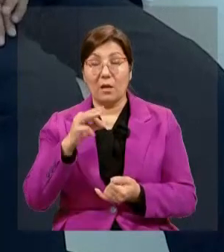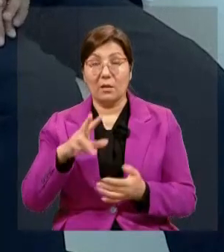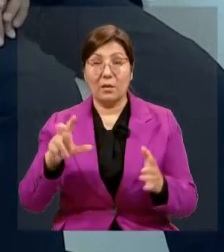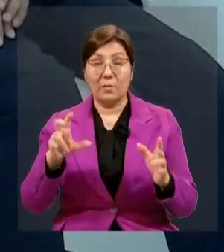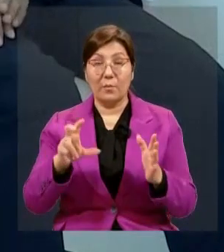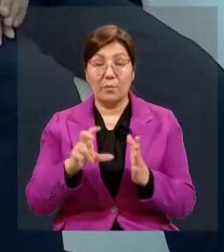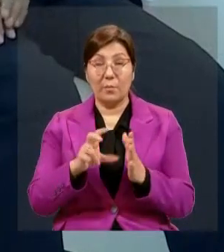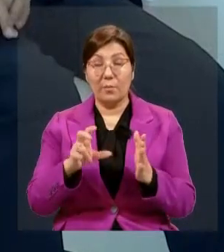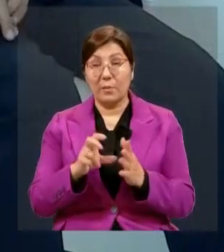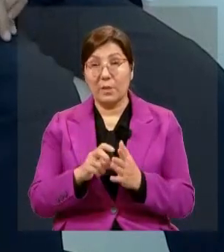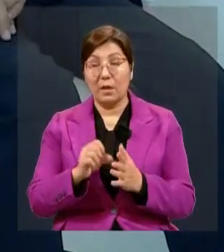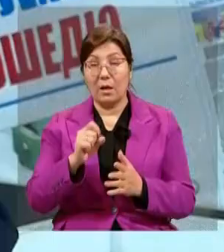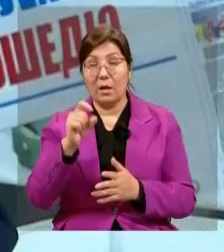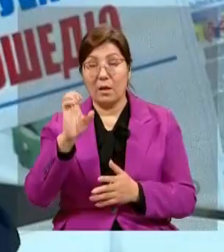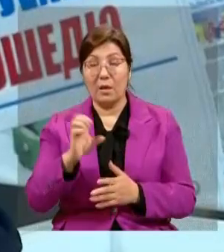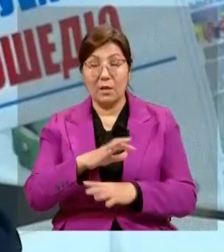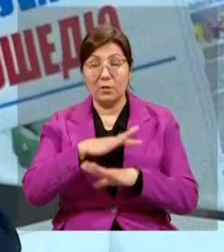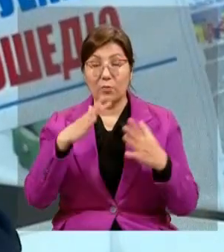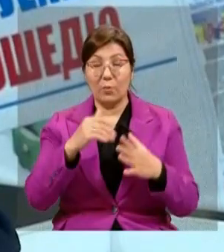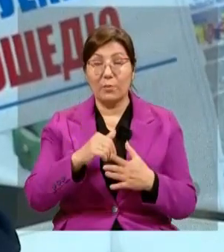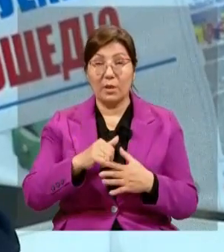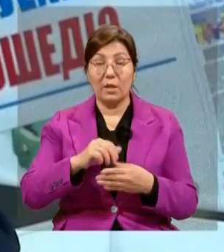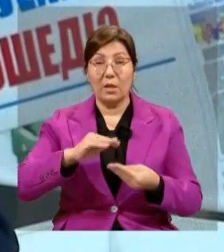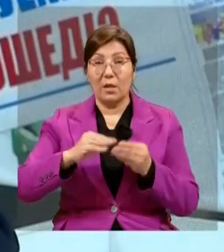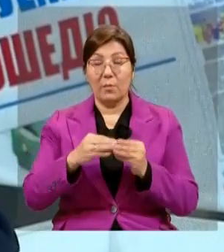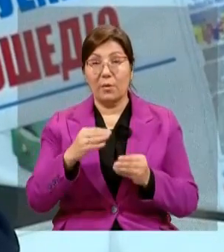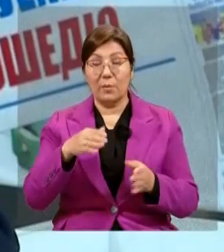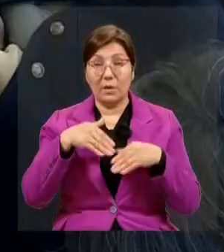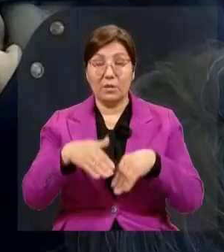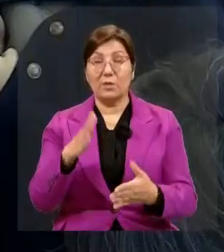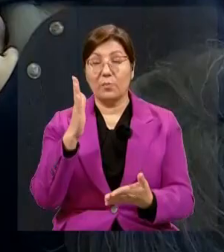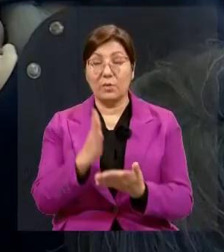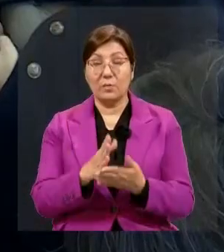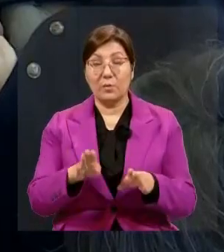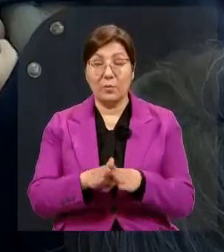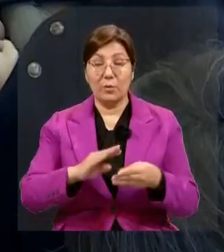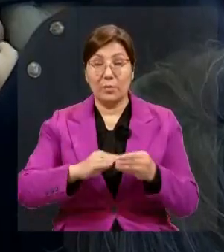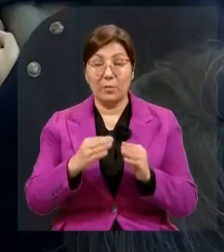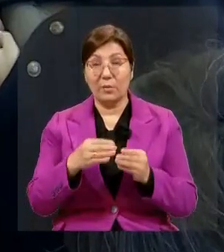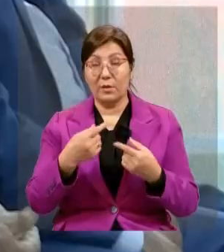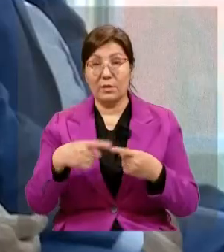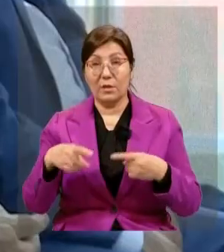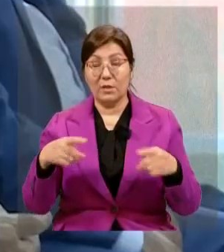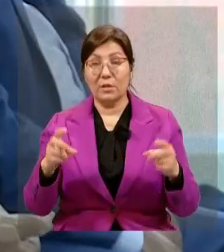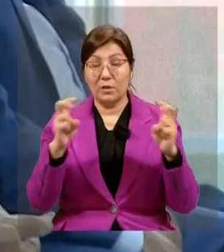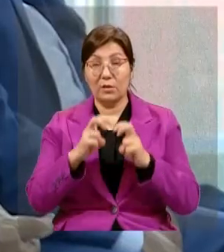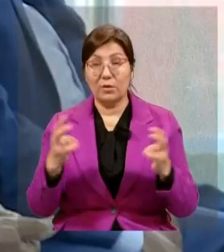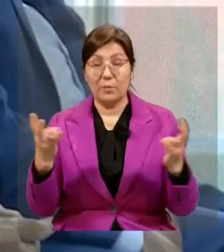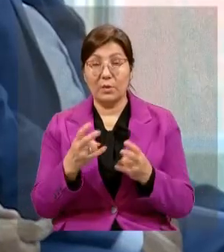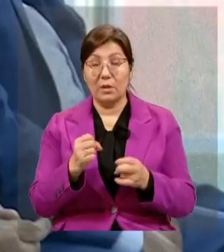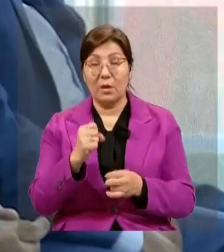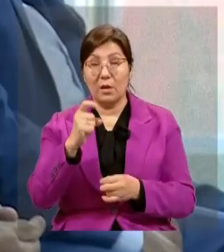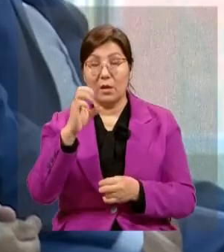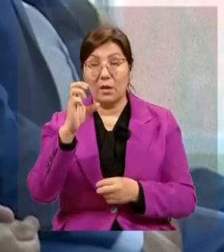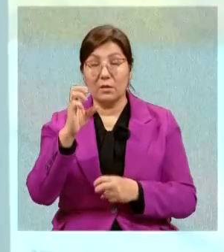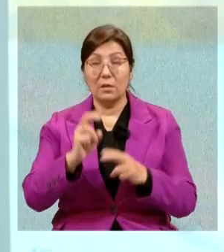станциясы 1-2 жылдың емес, бірнеше ғасырлық проблеманың шешімі болмақ. Сондықтан бұл мәселені жан-жақты талдау қажет. АЭС салынған күннің